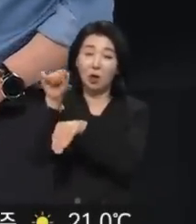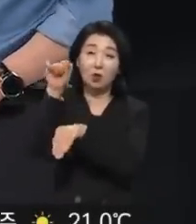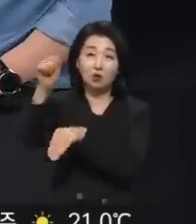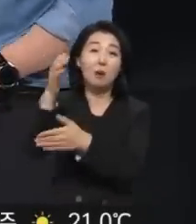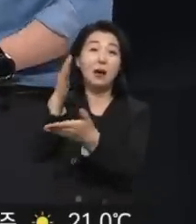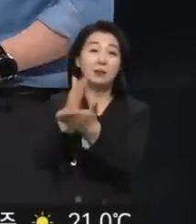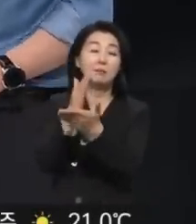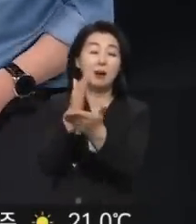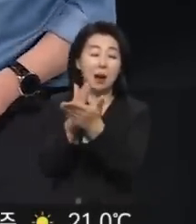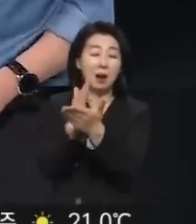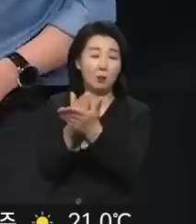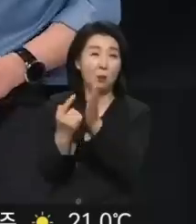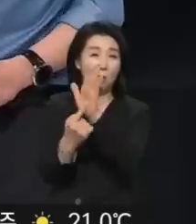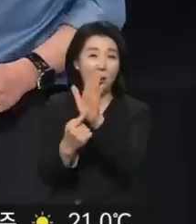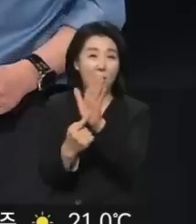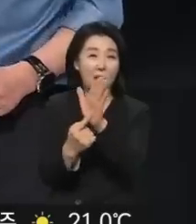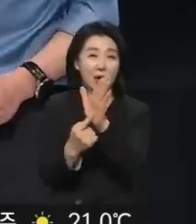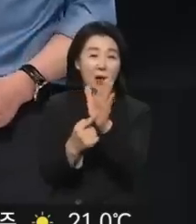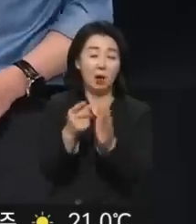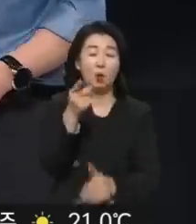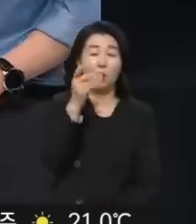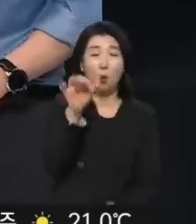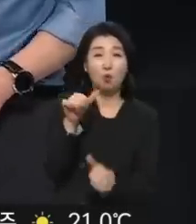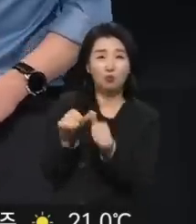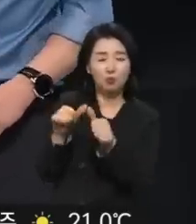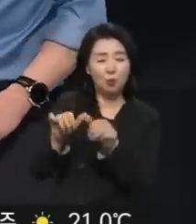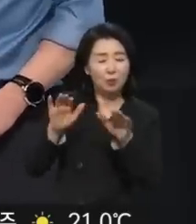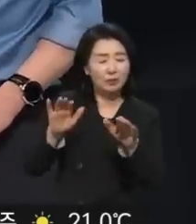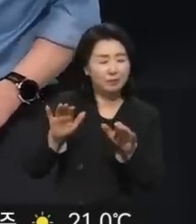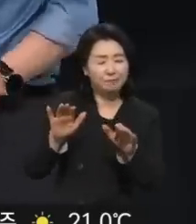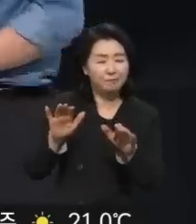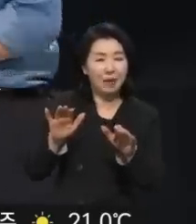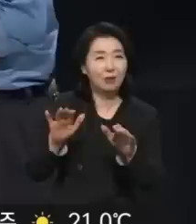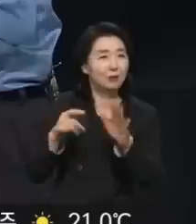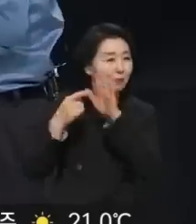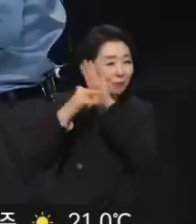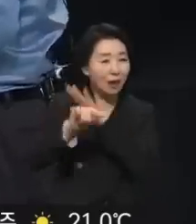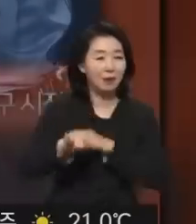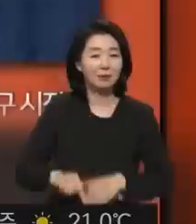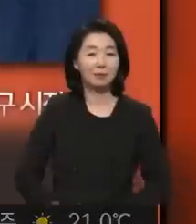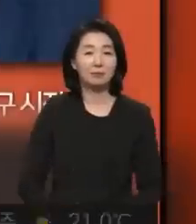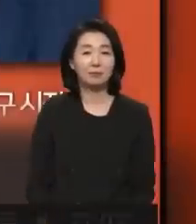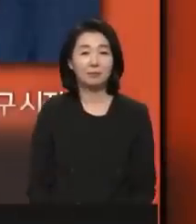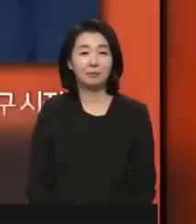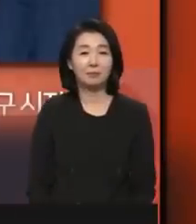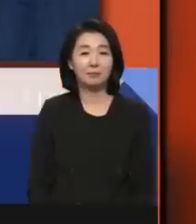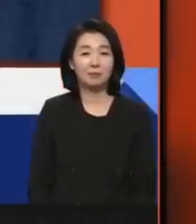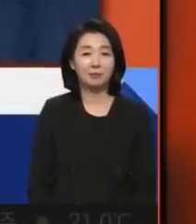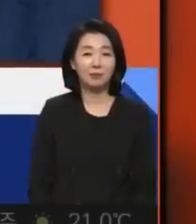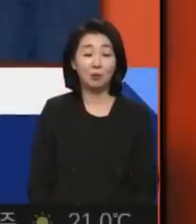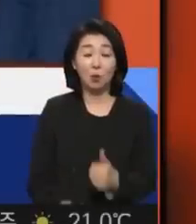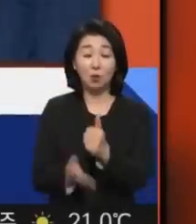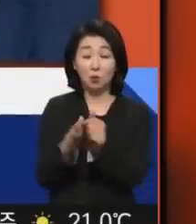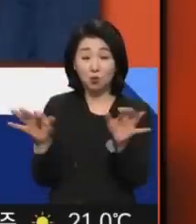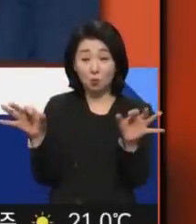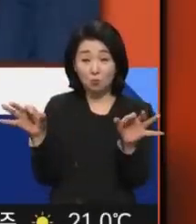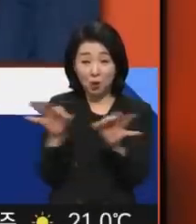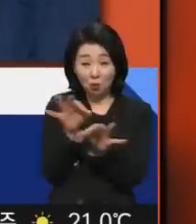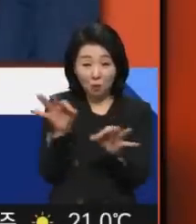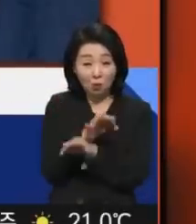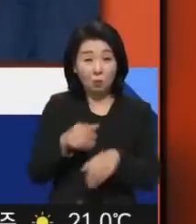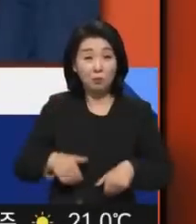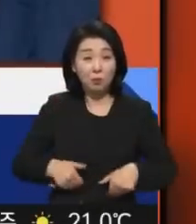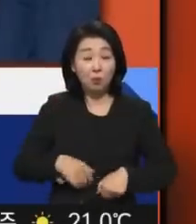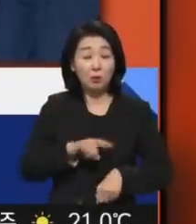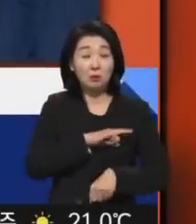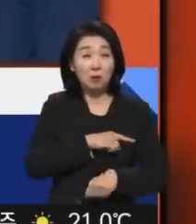하라는 홍 시장의 충고 귀에 들어올 상황은 아닌 듯합니다. 물갈이 공천을 하려면 제일 먼저 해야